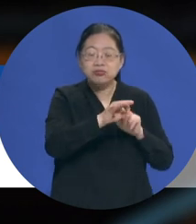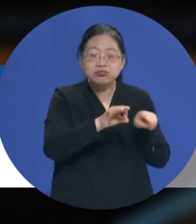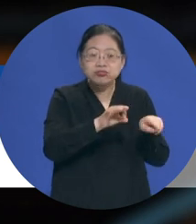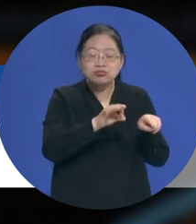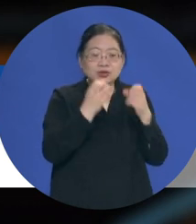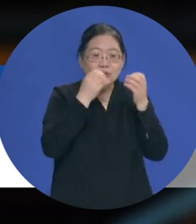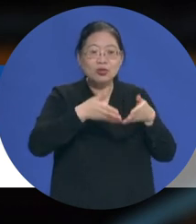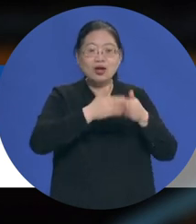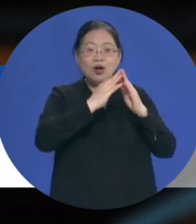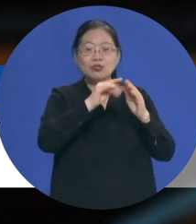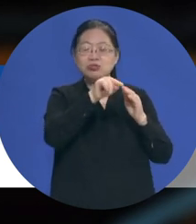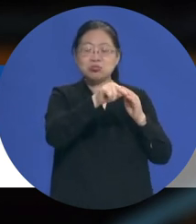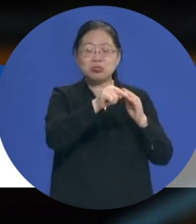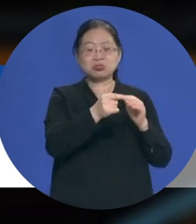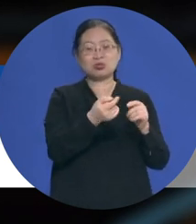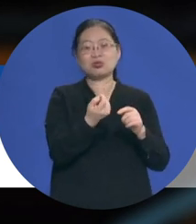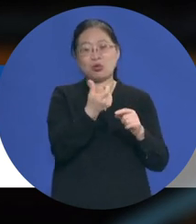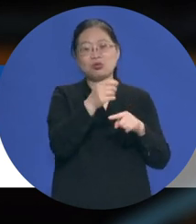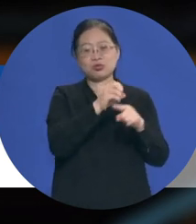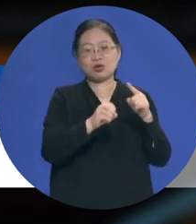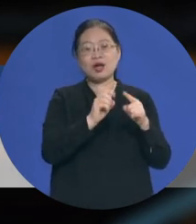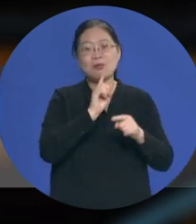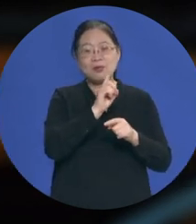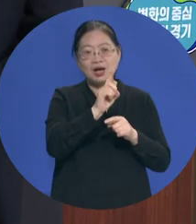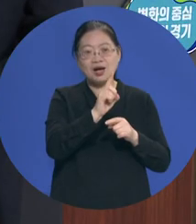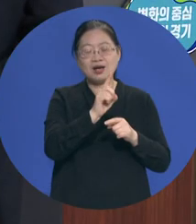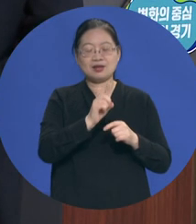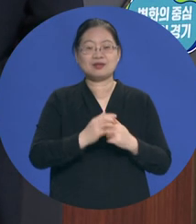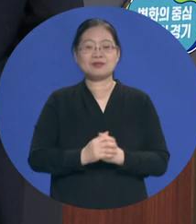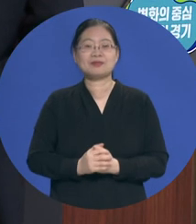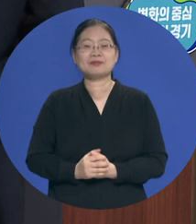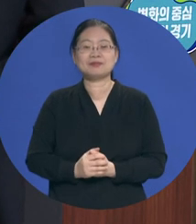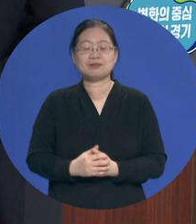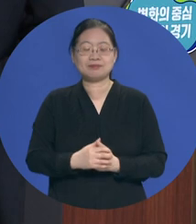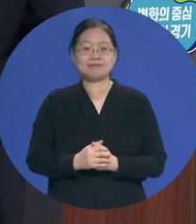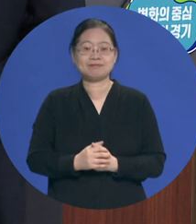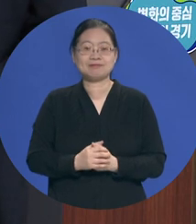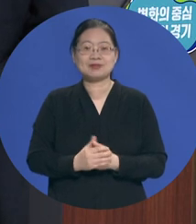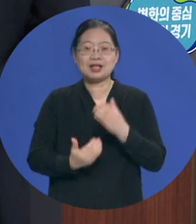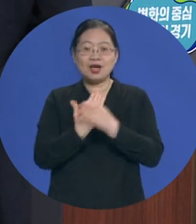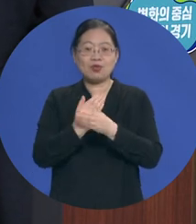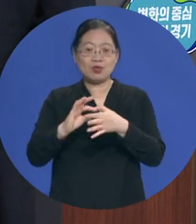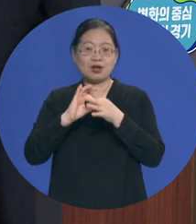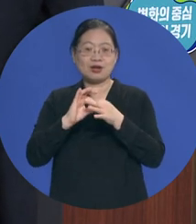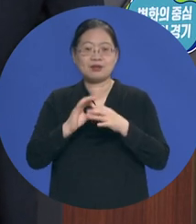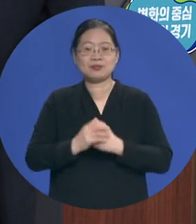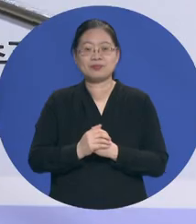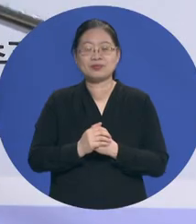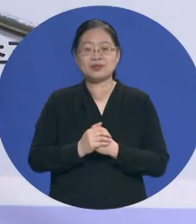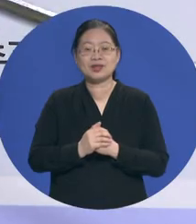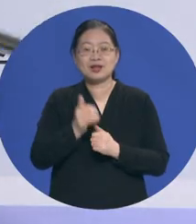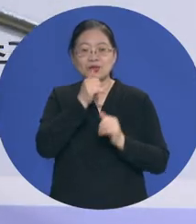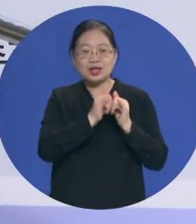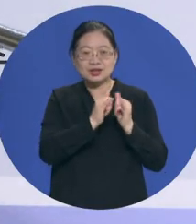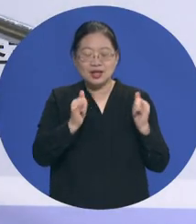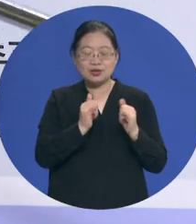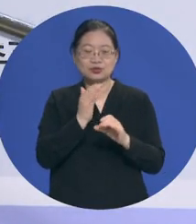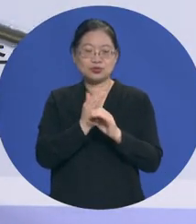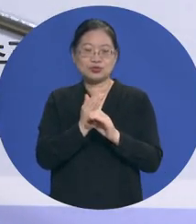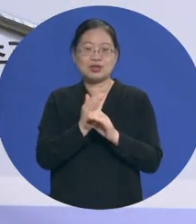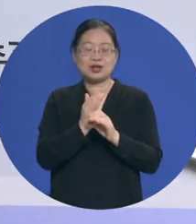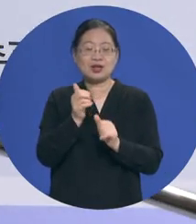하고 안심을 제일 많이 시켜줬던 호수여서. 경기도는 이 사건과 관련해 공인중개사와